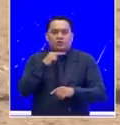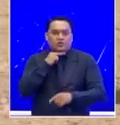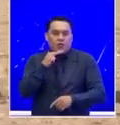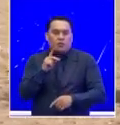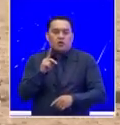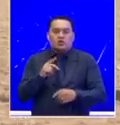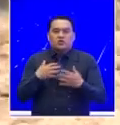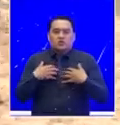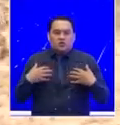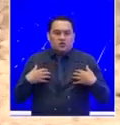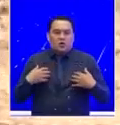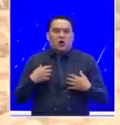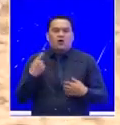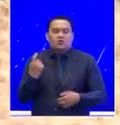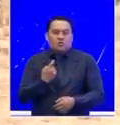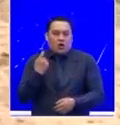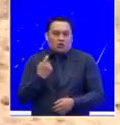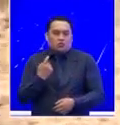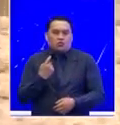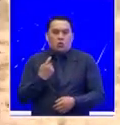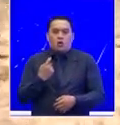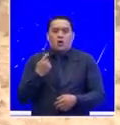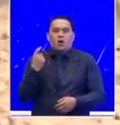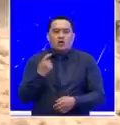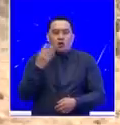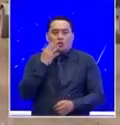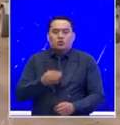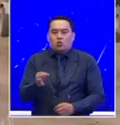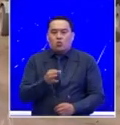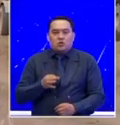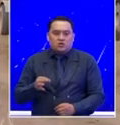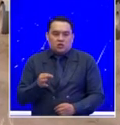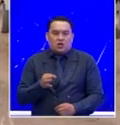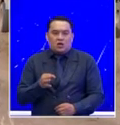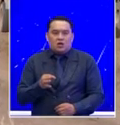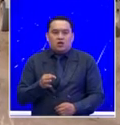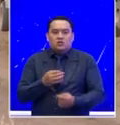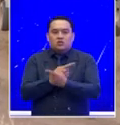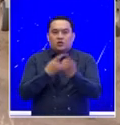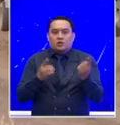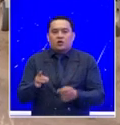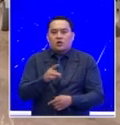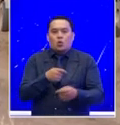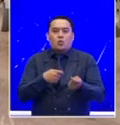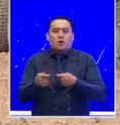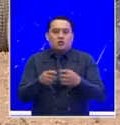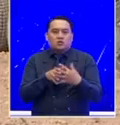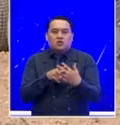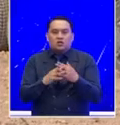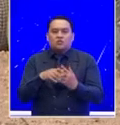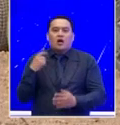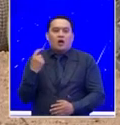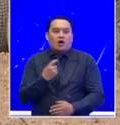уделено аграрному сектору, который является драйвером экономики Алматинской области. Как заявляют в региональном управлении сельского